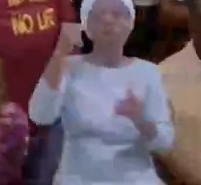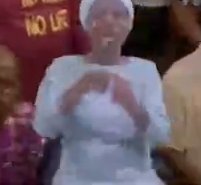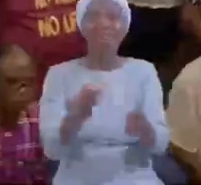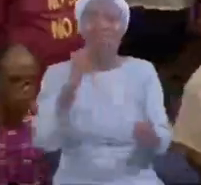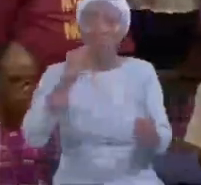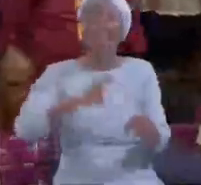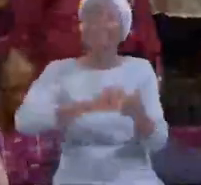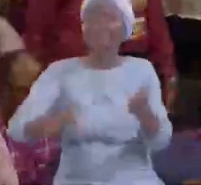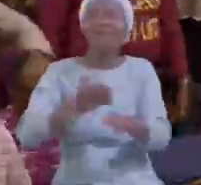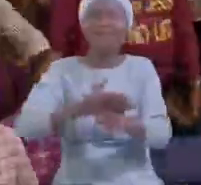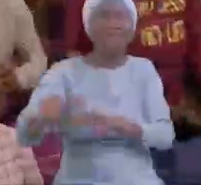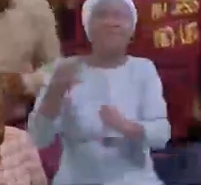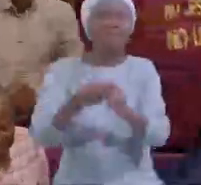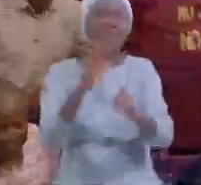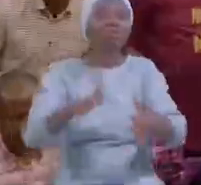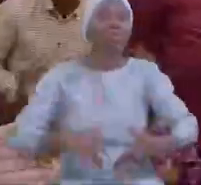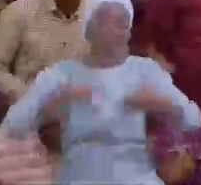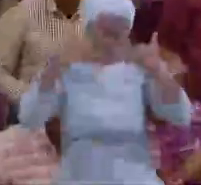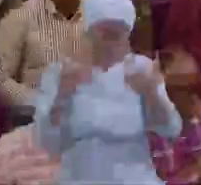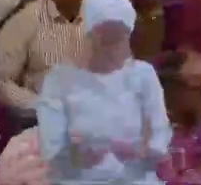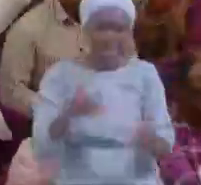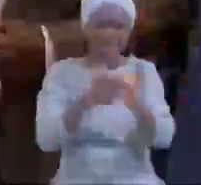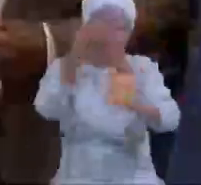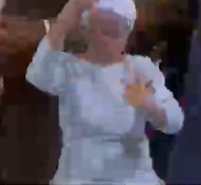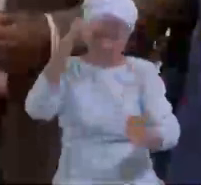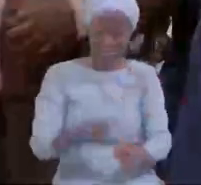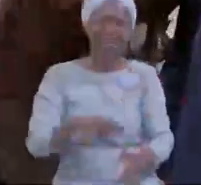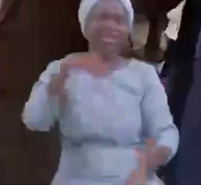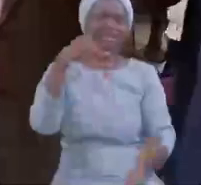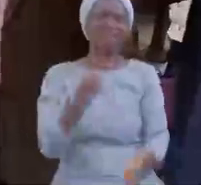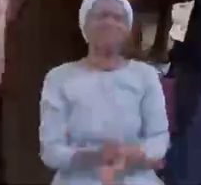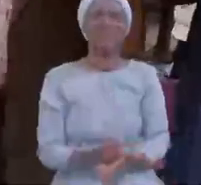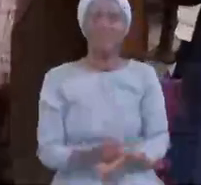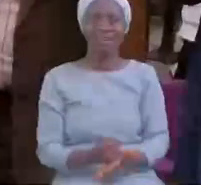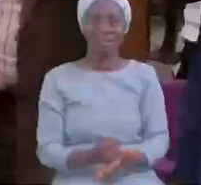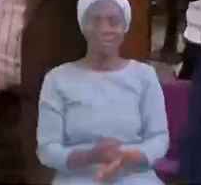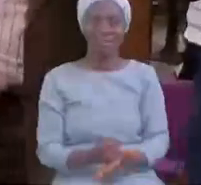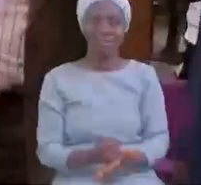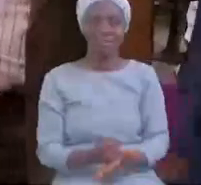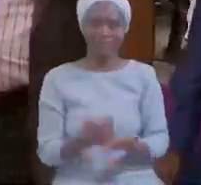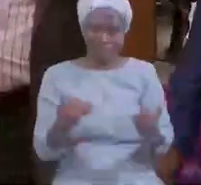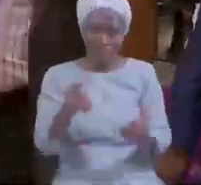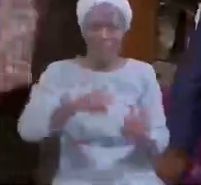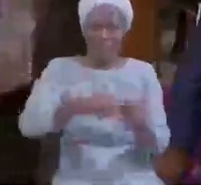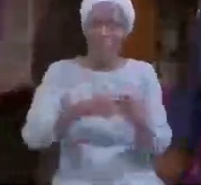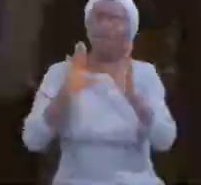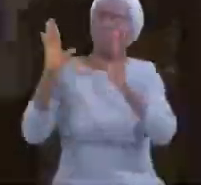de votre vie maintenant au nom de Jésus-Christ. Parlez au Seigneur maintenant. Parlez au